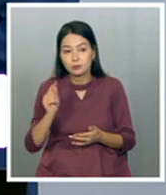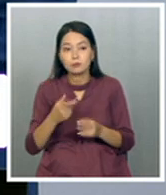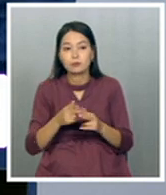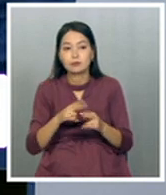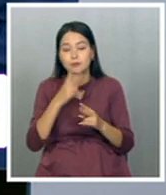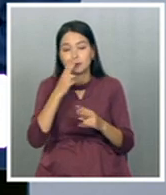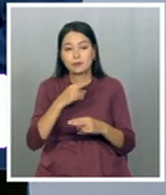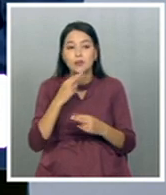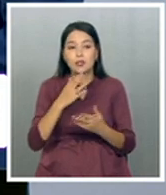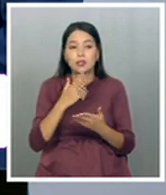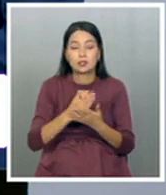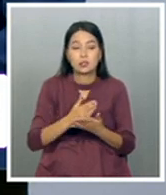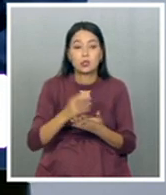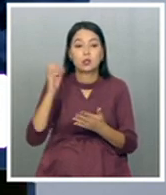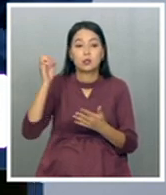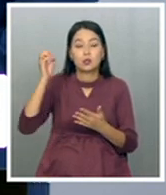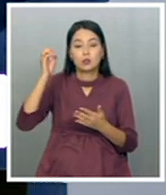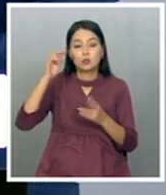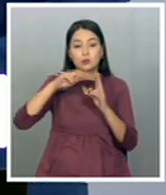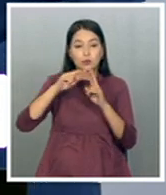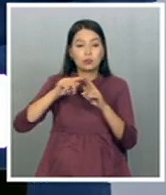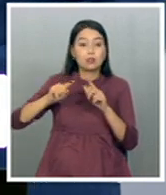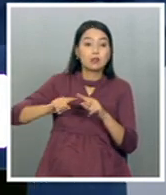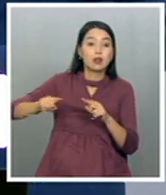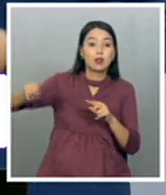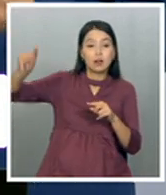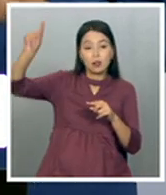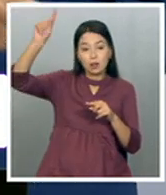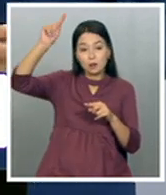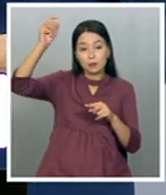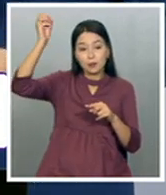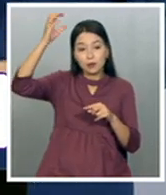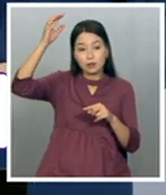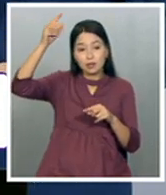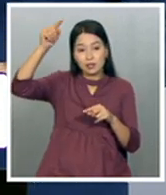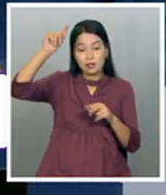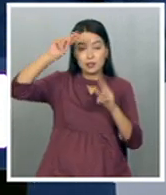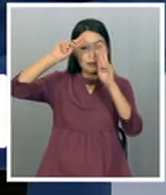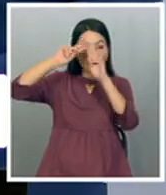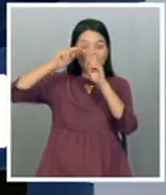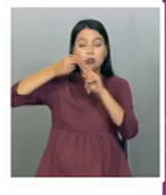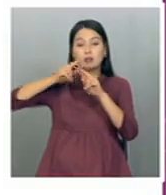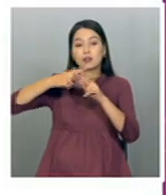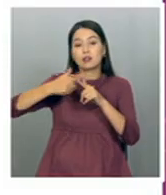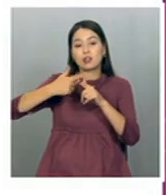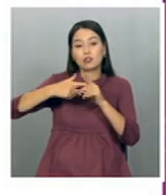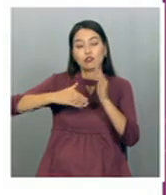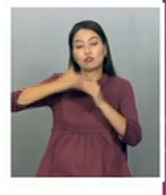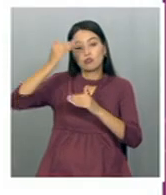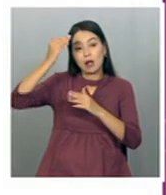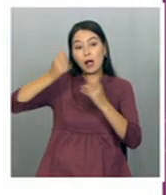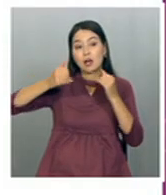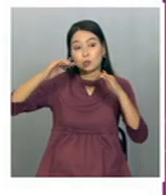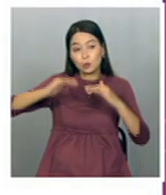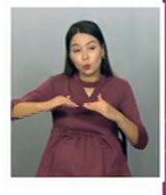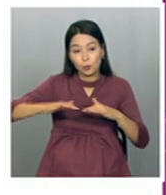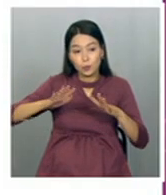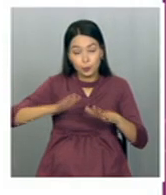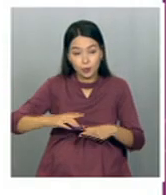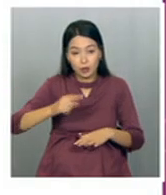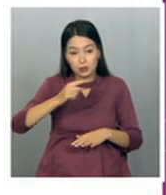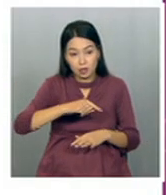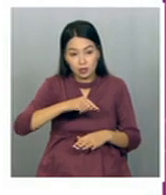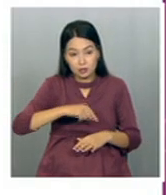көкжиек сызығынан жоғары көтерілген бөліктегі шарықтау түрін ол жоғарғы шарықтау деп атаймыз. Ал енді төменгі бөлікте орналасқан